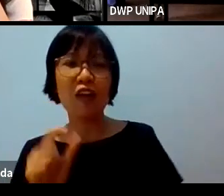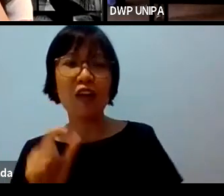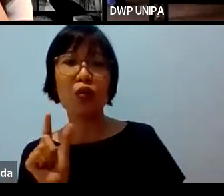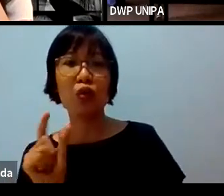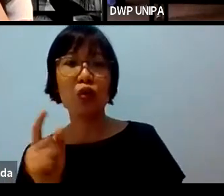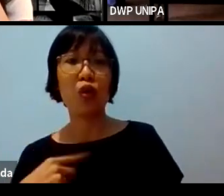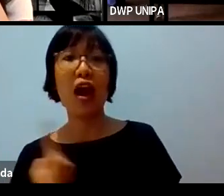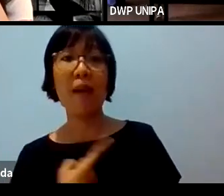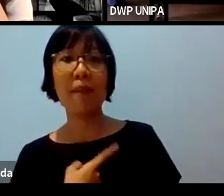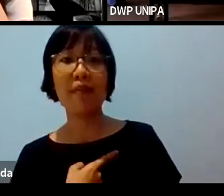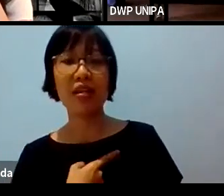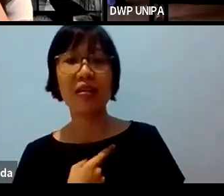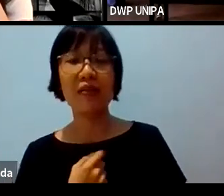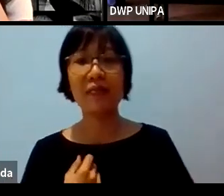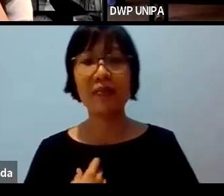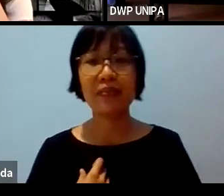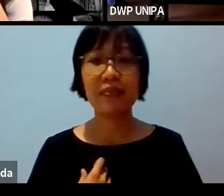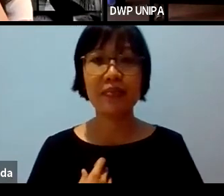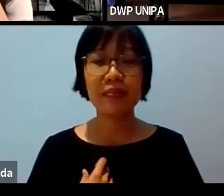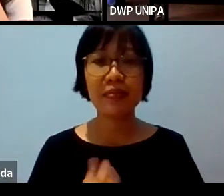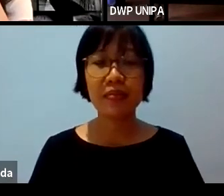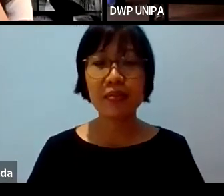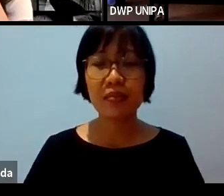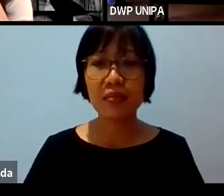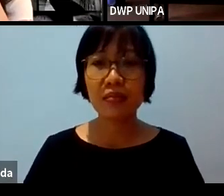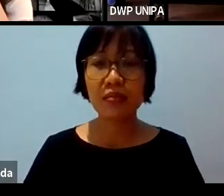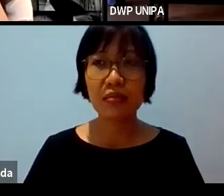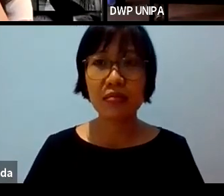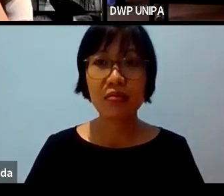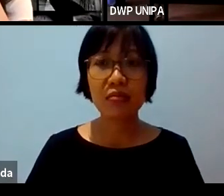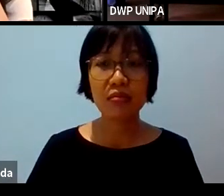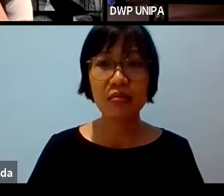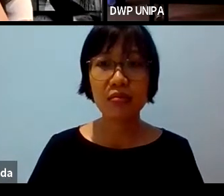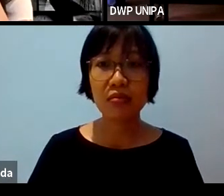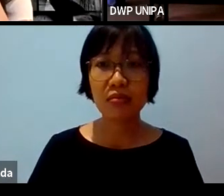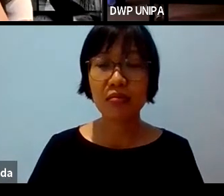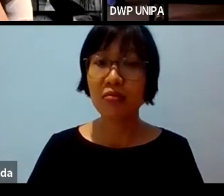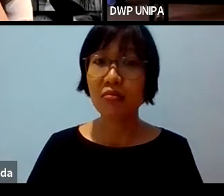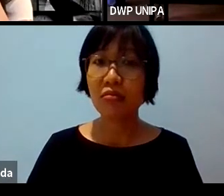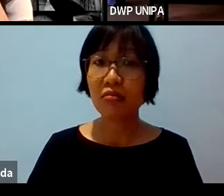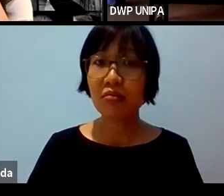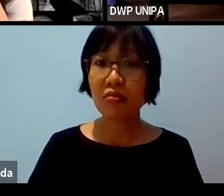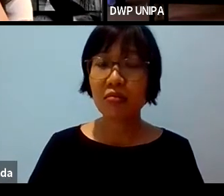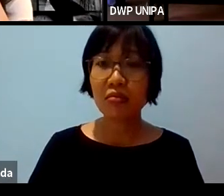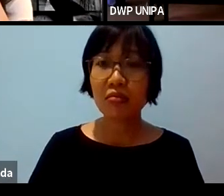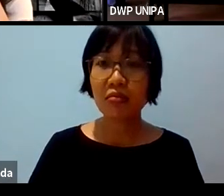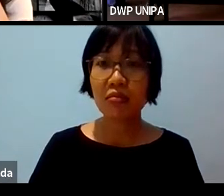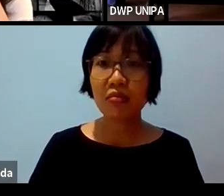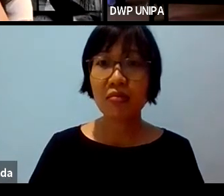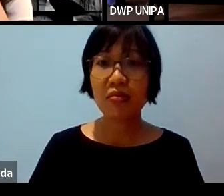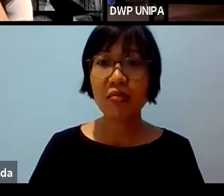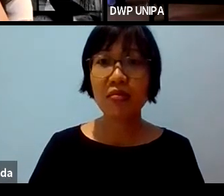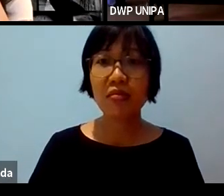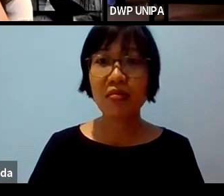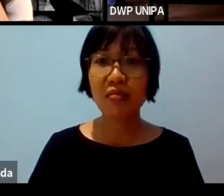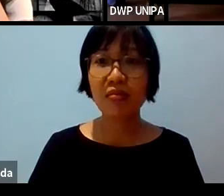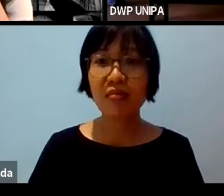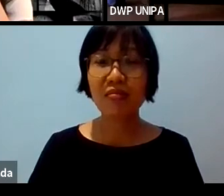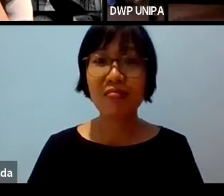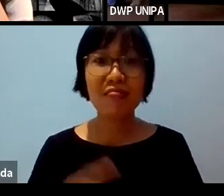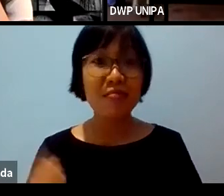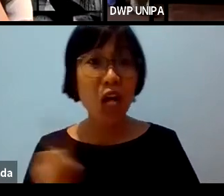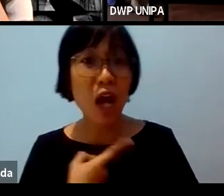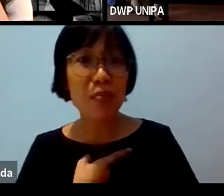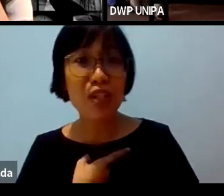aktif lagi di sosial media seperti itu. Kemudian juga mulai lagi ya terinspirasi juga sih dengan Let's Talk ini nih,